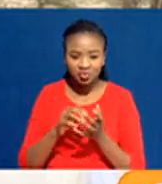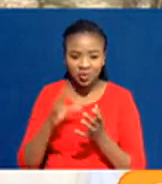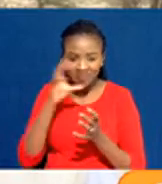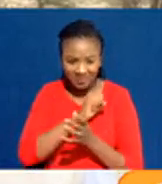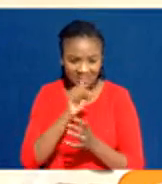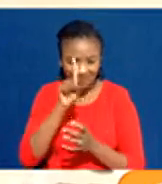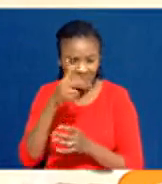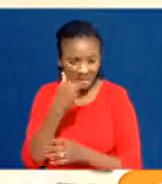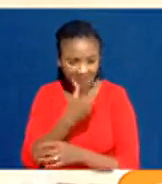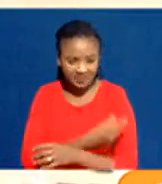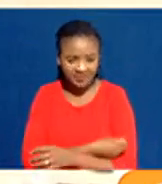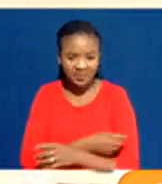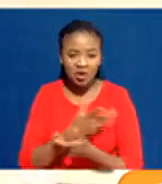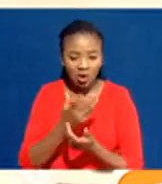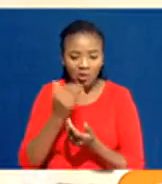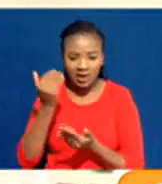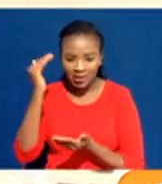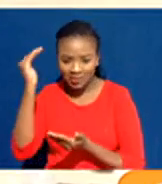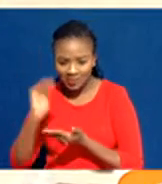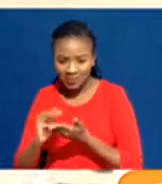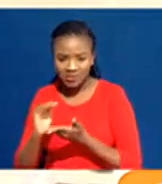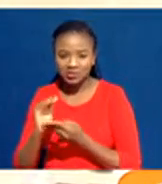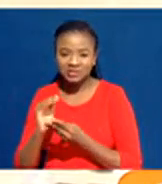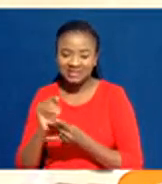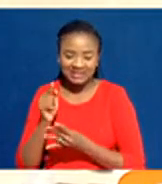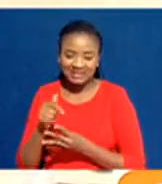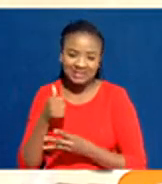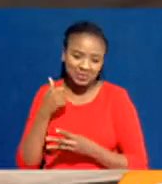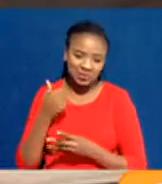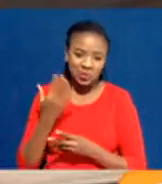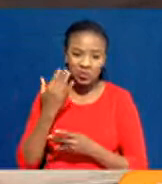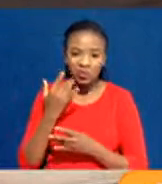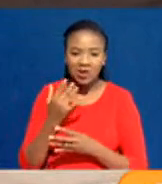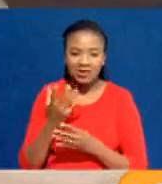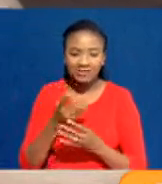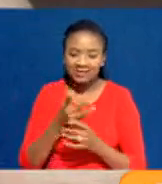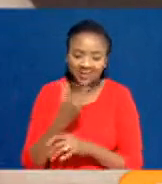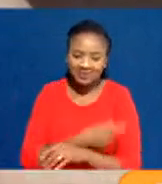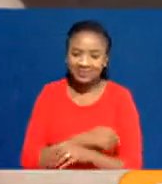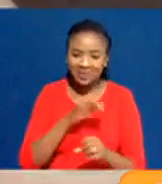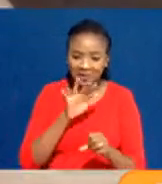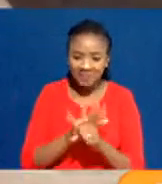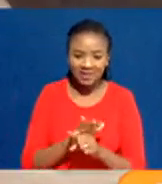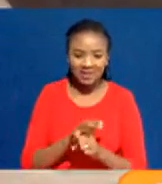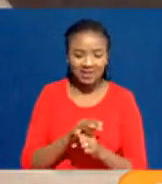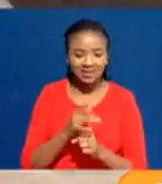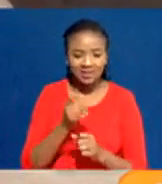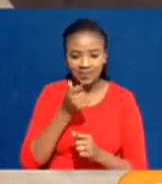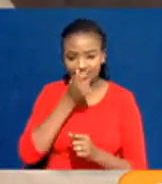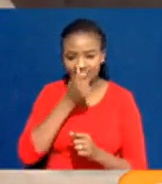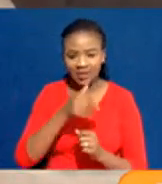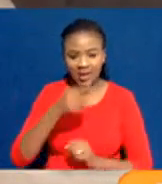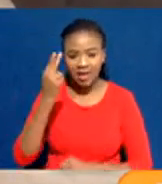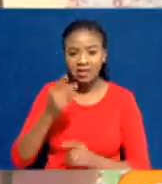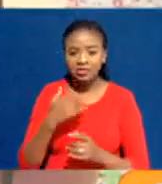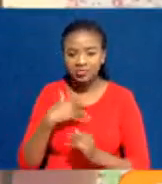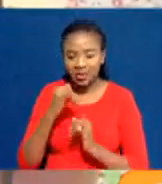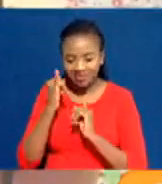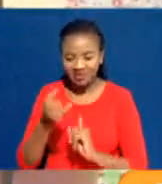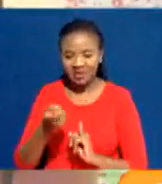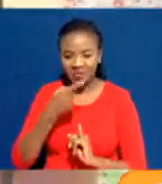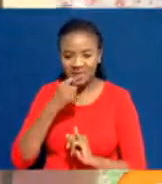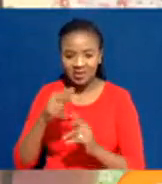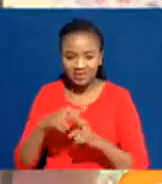something very positive. Sasa wanaitaka serikali kubuni sera mwafaka ili kuhakikisha kuanza matumizi ya dawa hizo mpya,